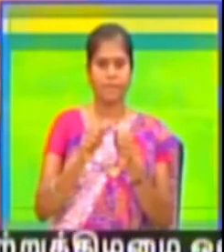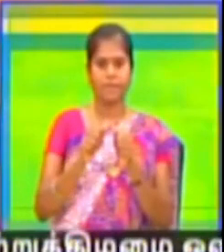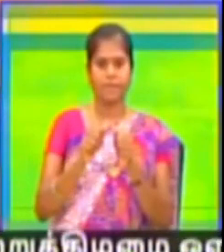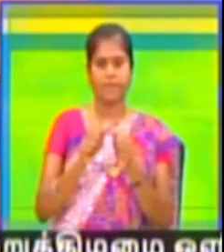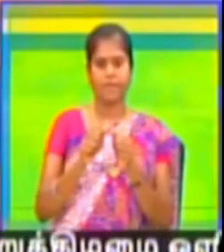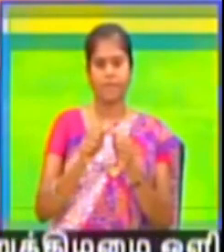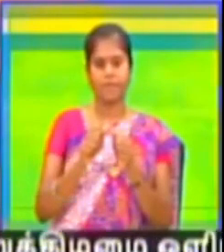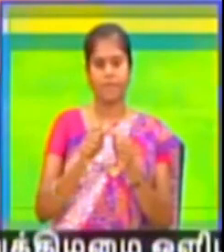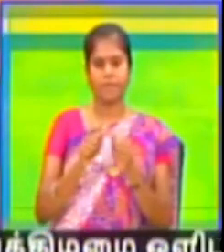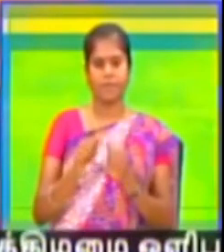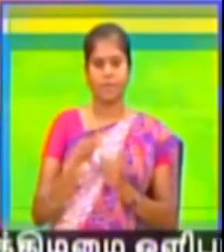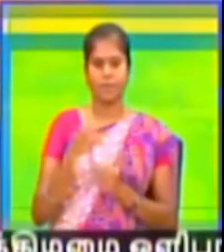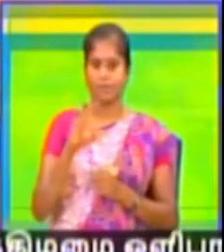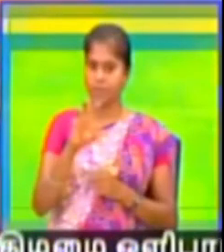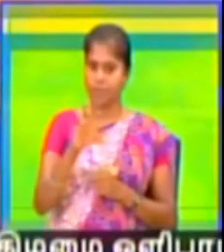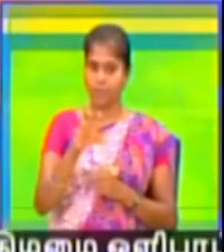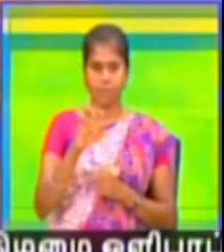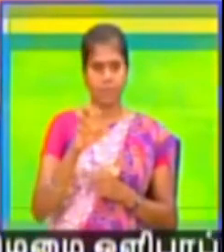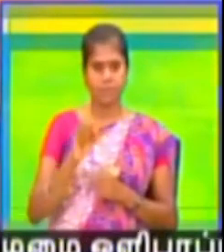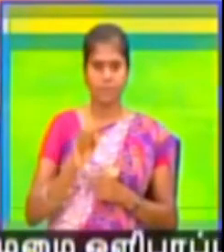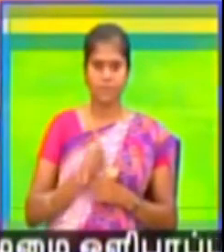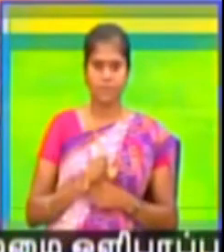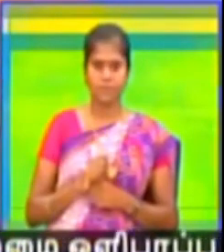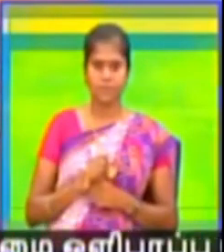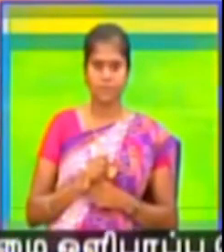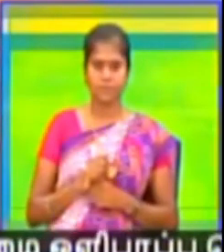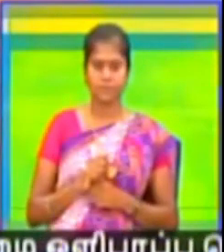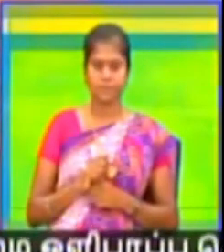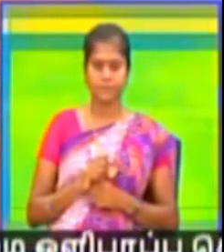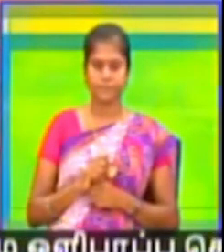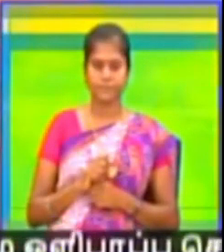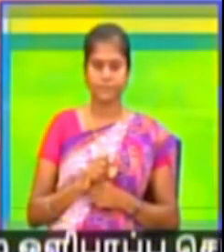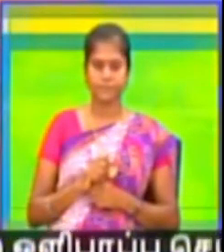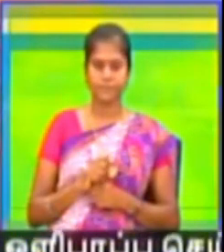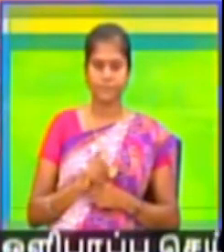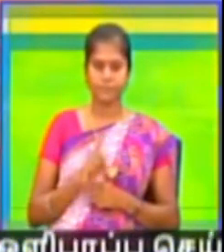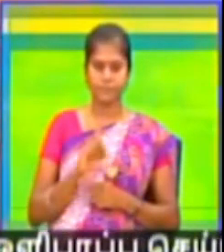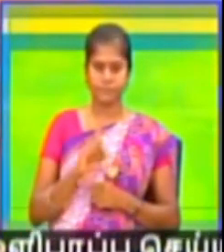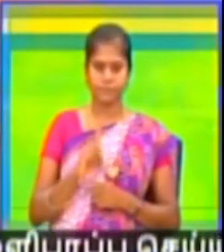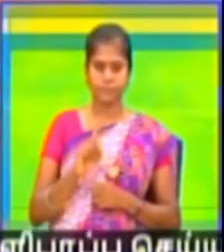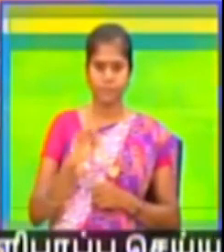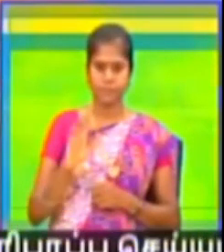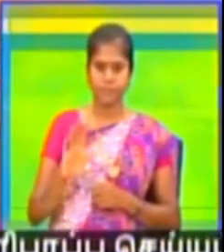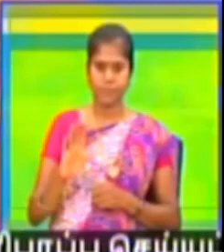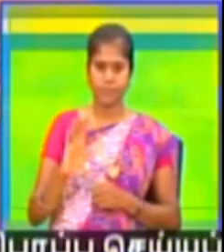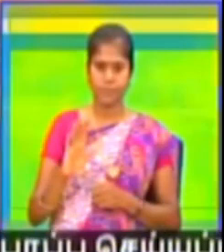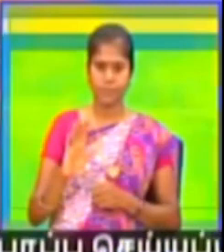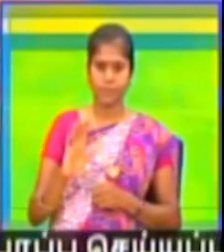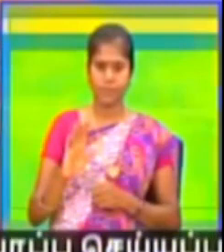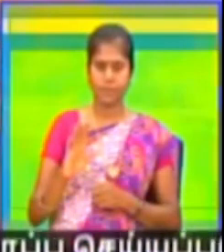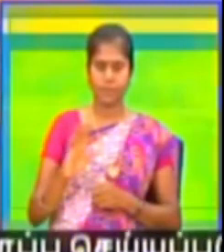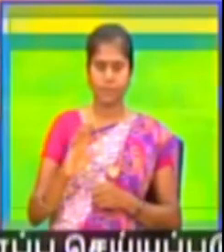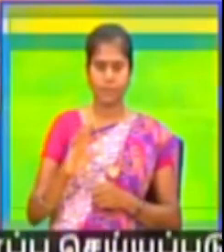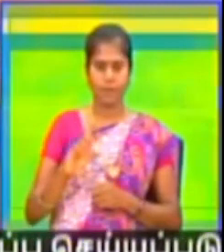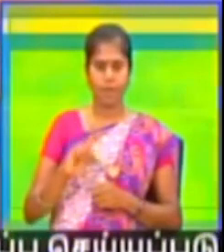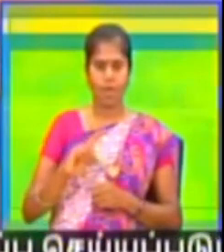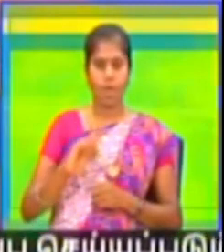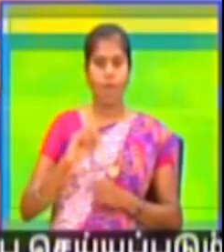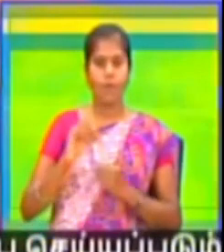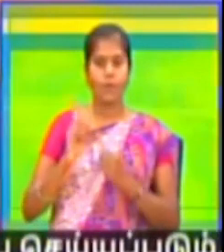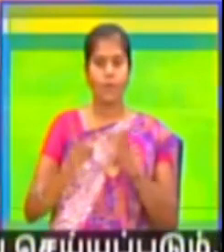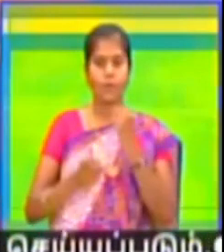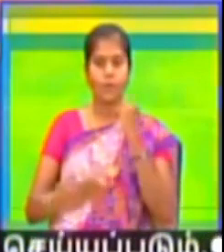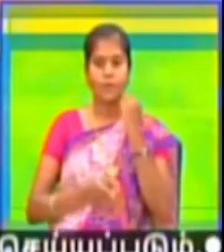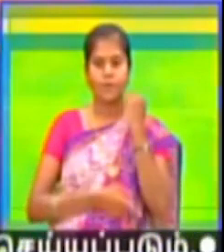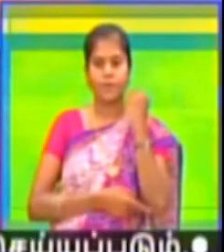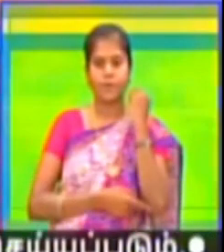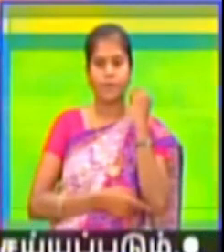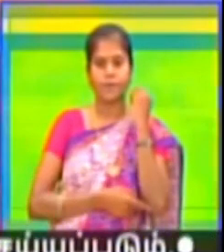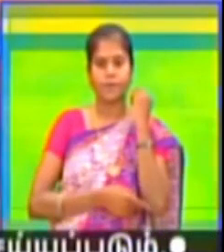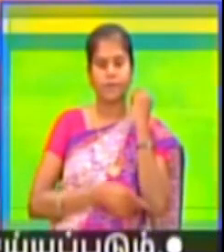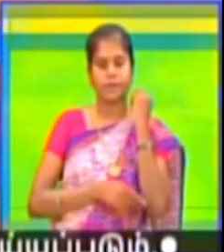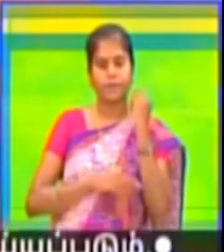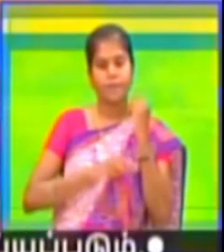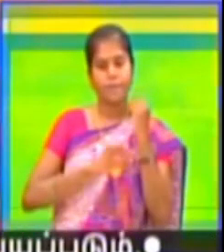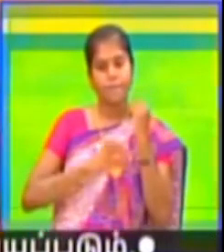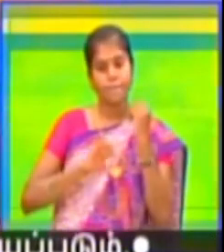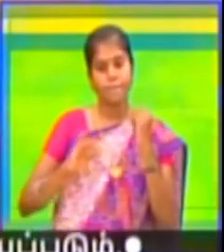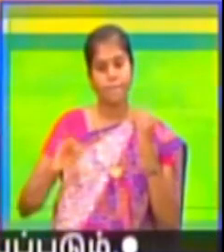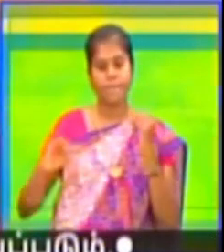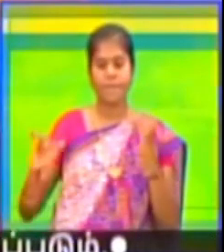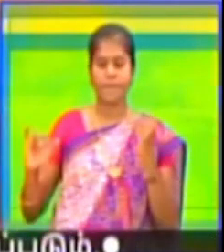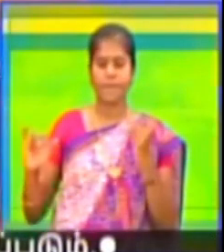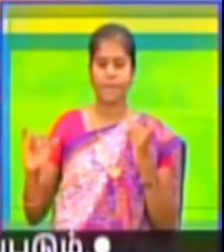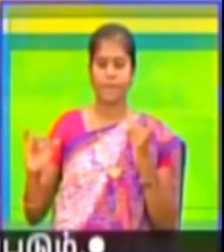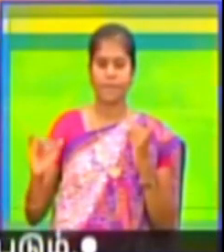அமெரிக்காவையும் 15ஆம் நூற்றாண்டில் தான் கண்டுபிடிச்சிருக்காங்க. அப்போ 15ஆம் நூற்றாண்டினுடைய பிற்காலத்தில் வட